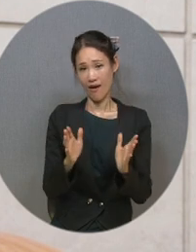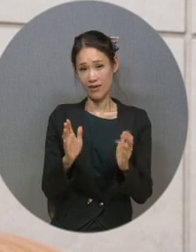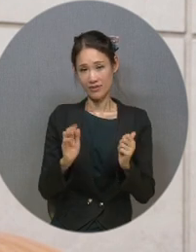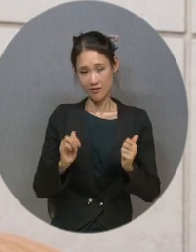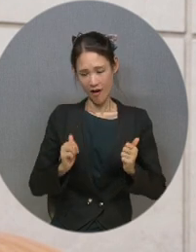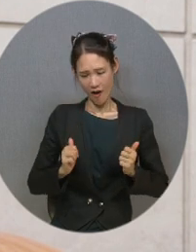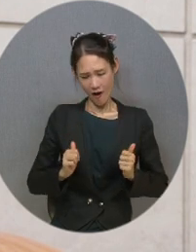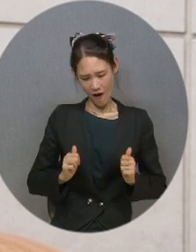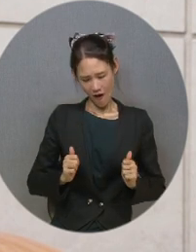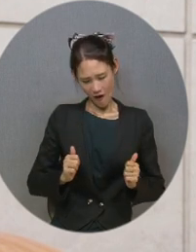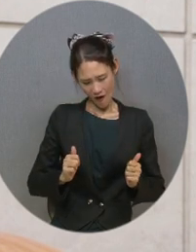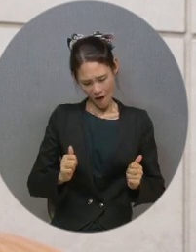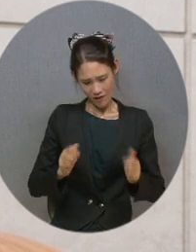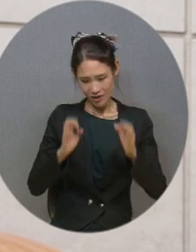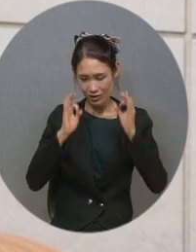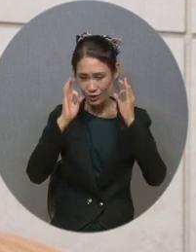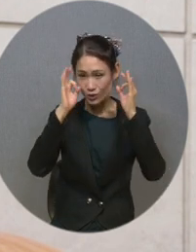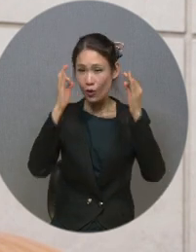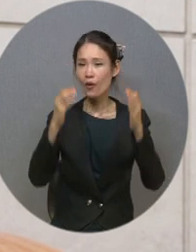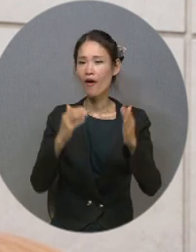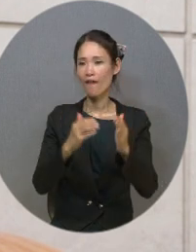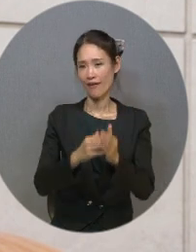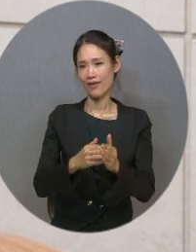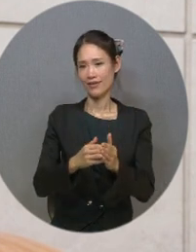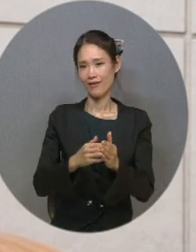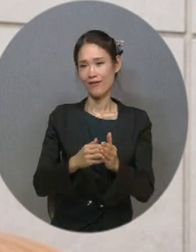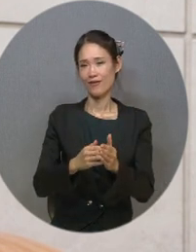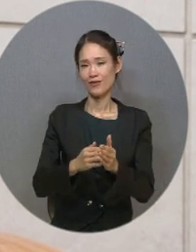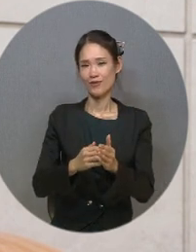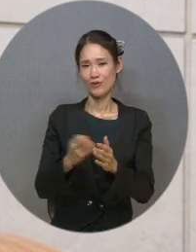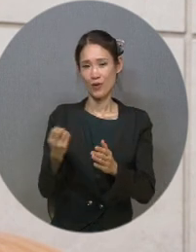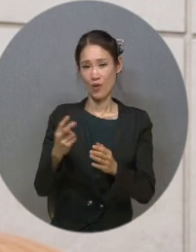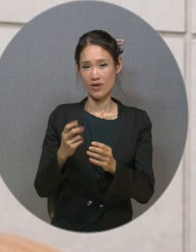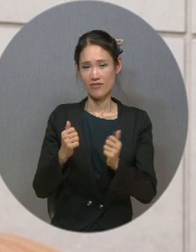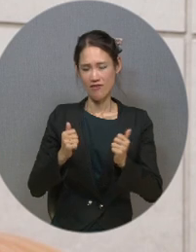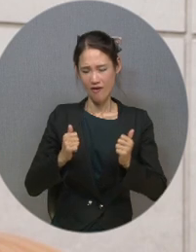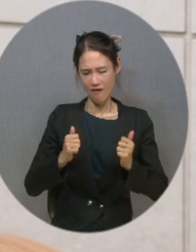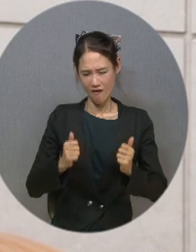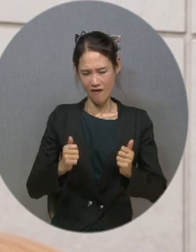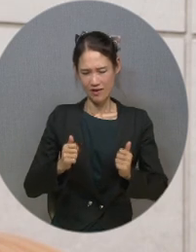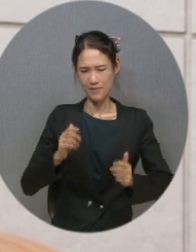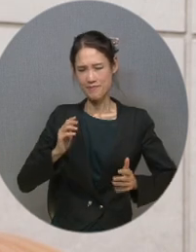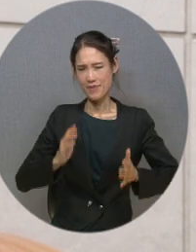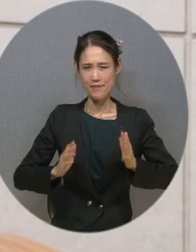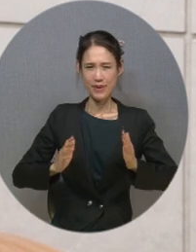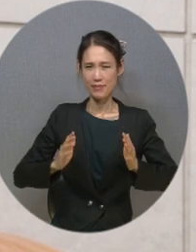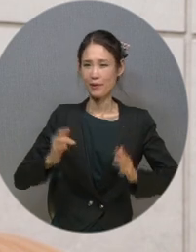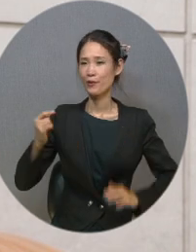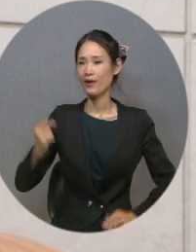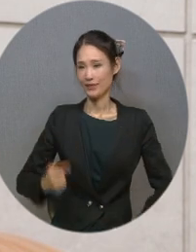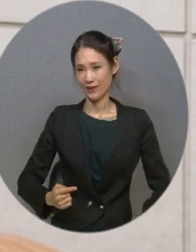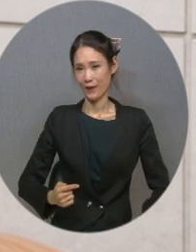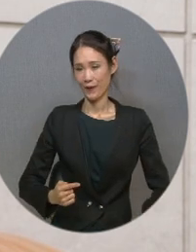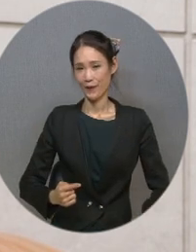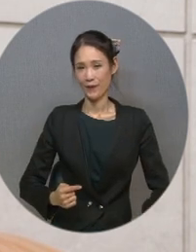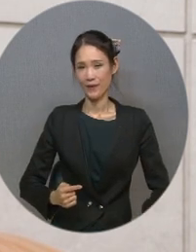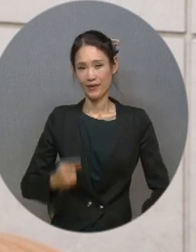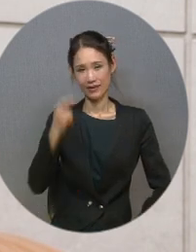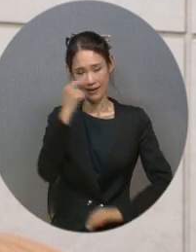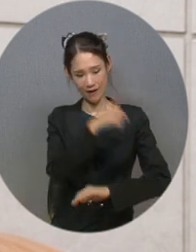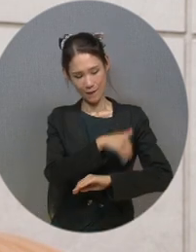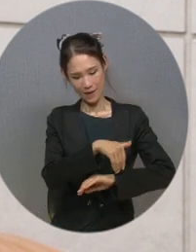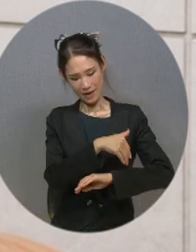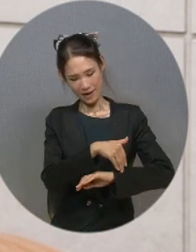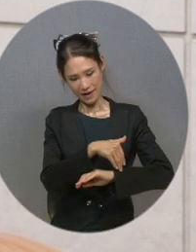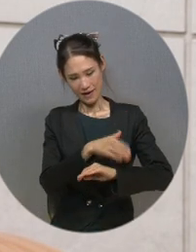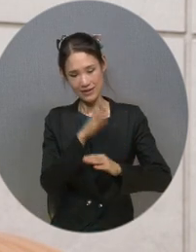부단히 많은 노력을 해왔고요. 예. 또 열심히 뛰어왔습니다. 계획 세우고 실행하고